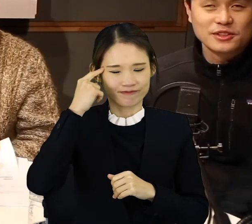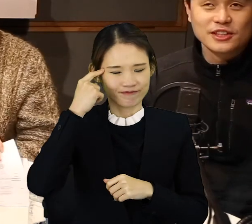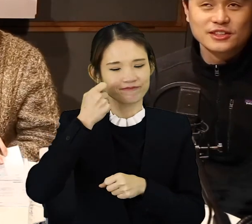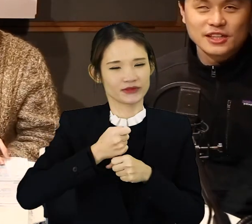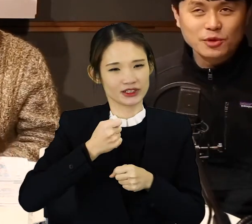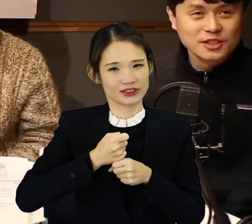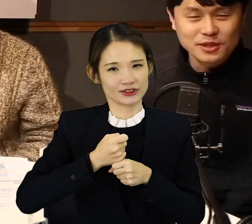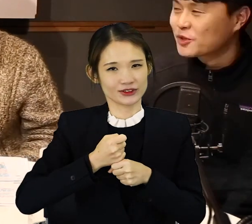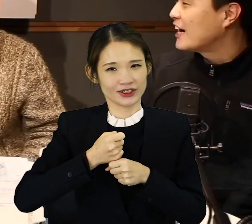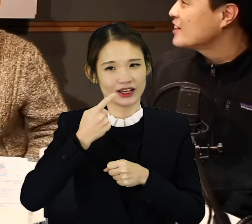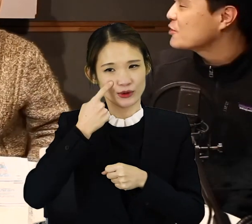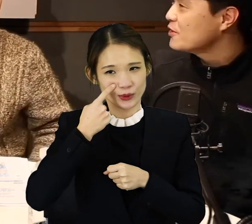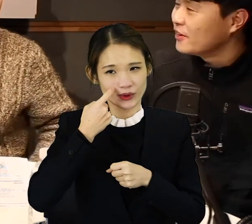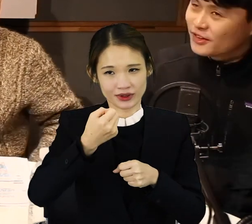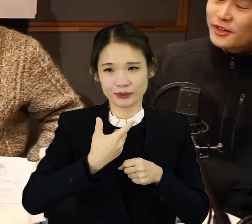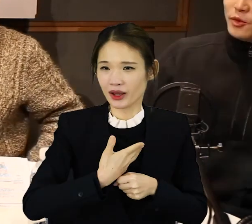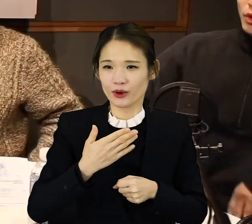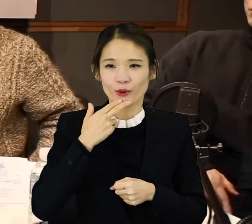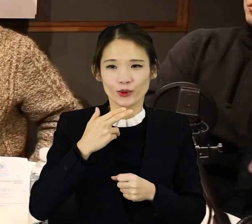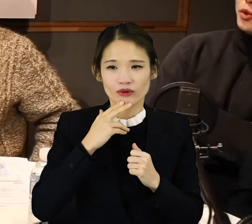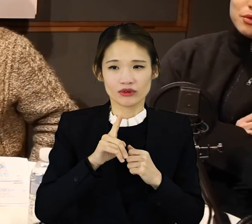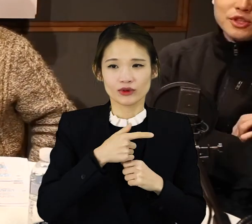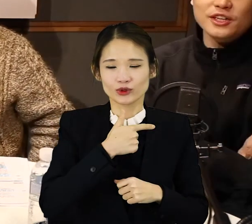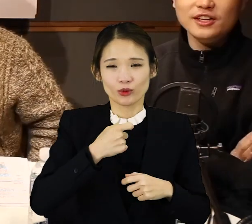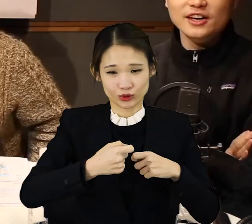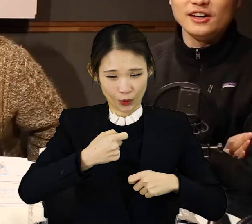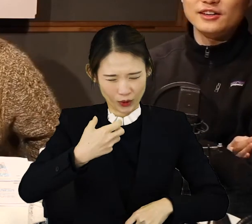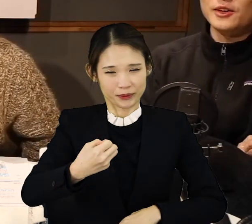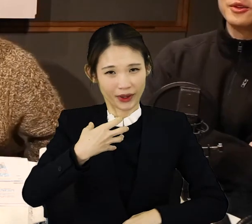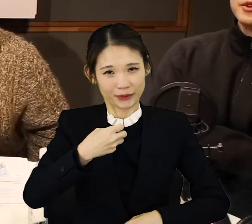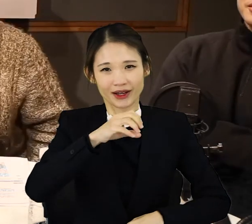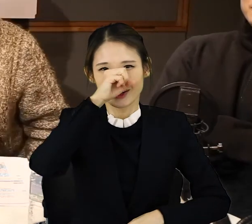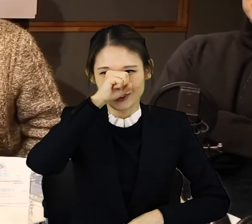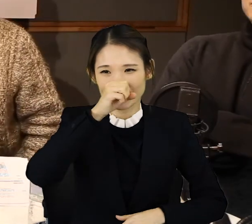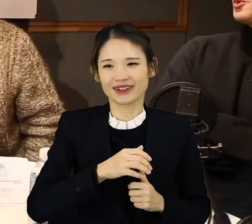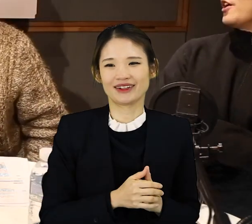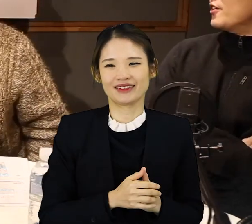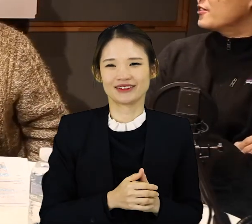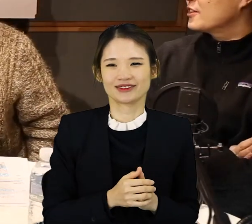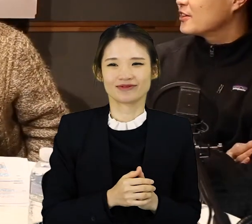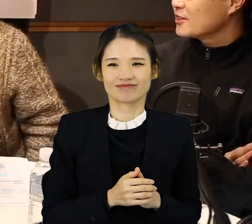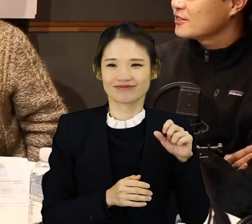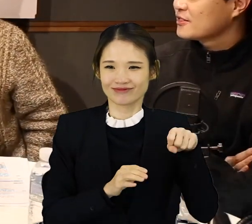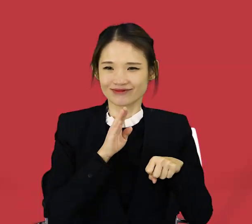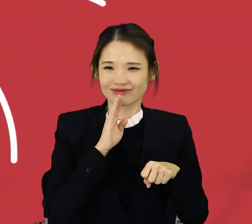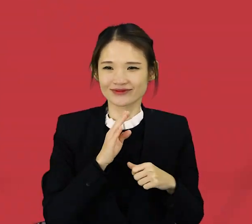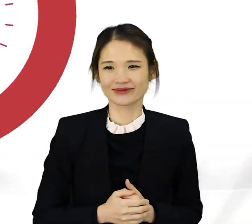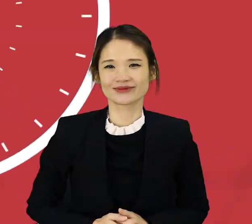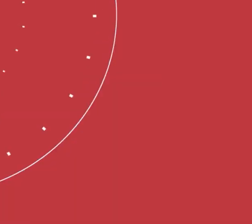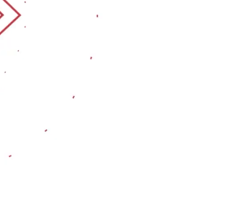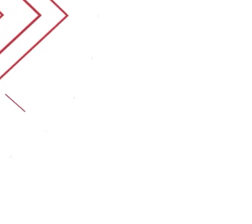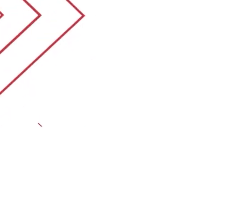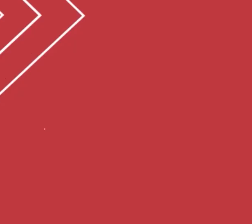한번 제작해 보겠습니다. 이렇게 안 하시고 맞아. 그거 너무 솔직하니까 너무 좋아요. 그러니까 진짜.